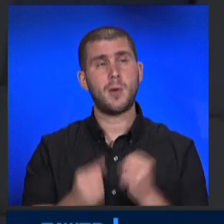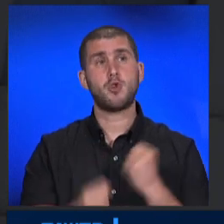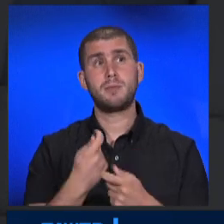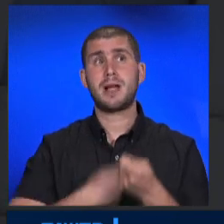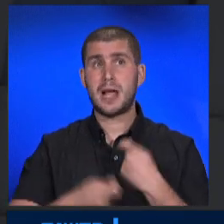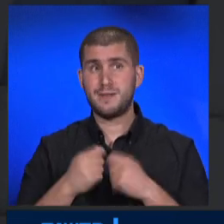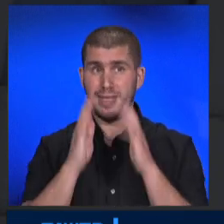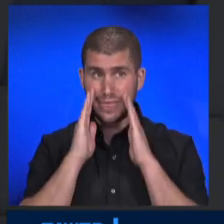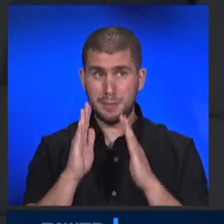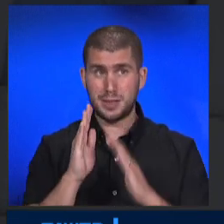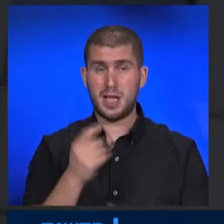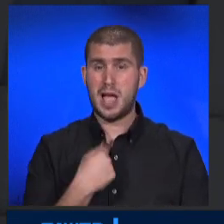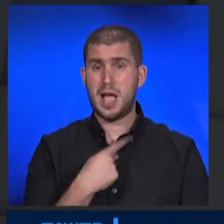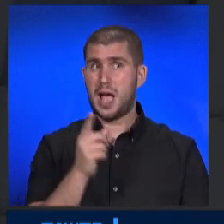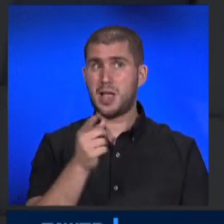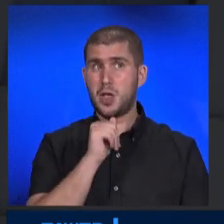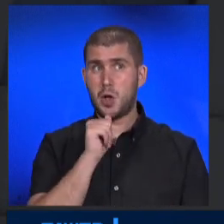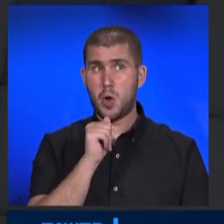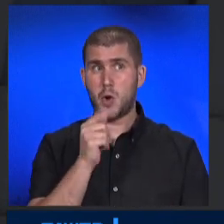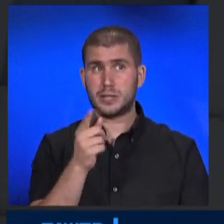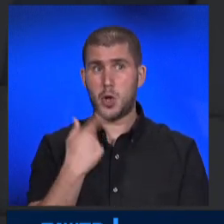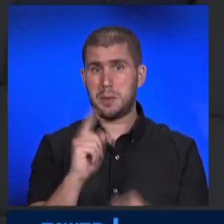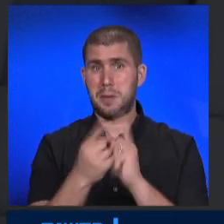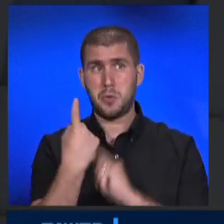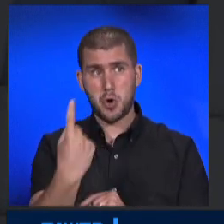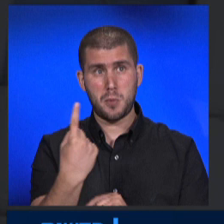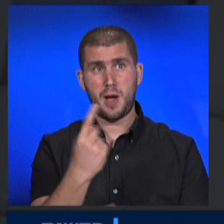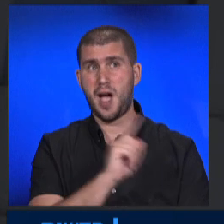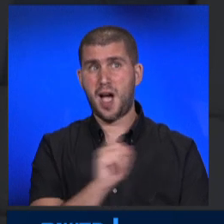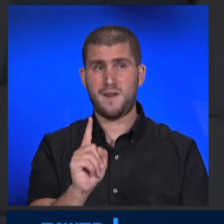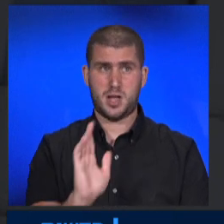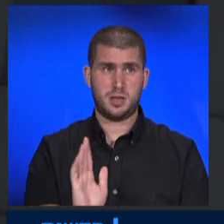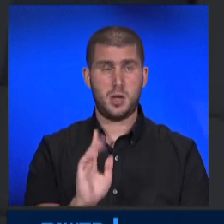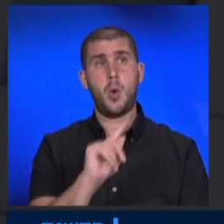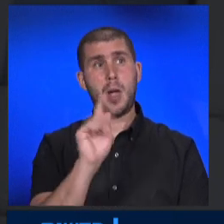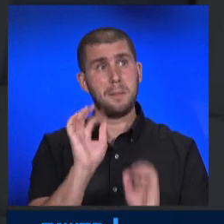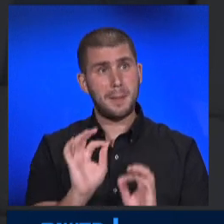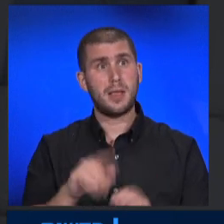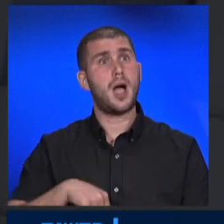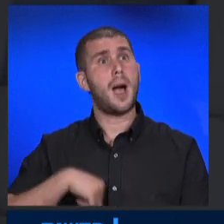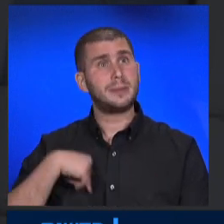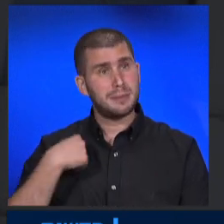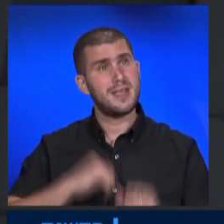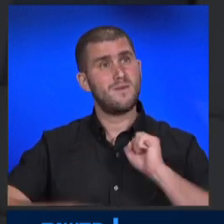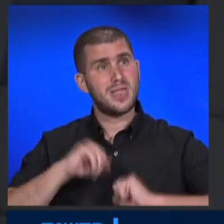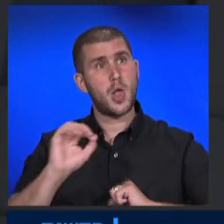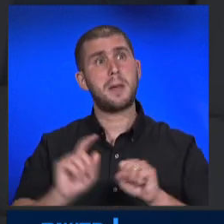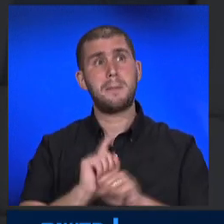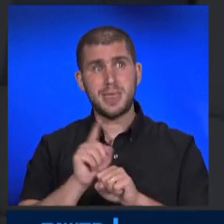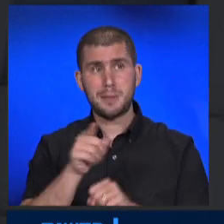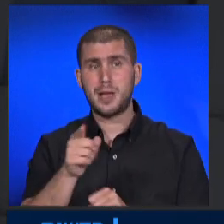כלכליים, ותאמיני לי, לא רוצה להיות במקום אבל לא אף אחד אחר. אולי באמת זה לוקח זמן, וההתנהלות